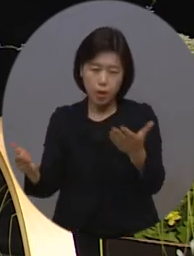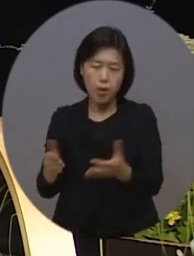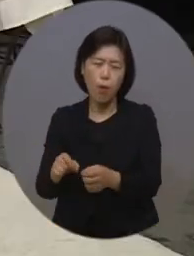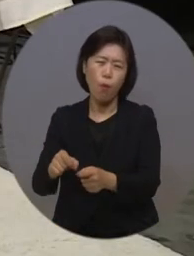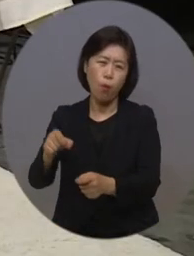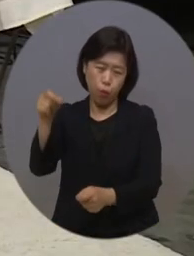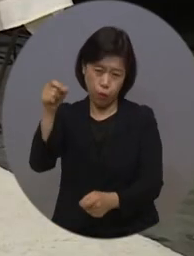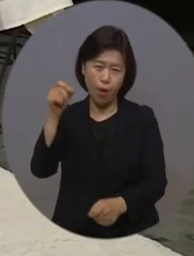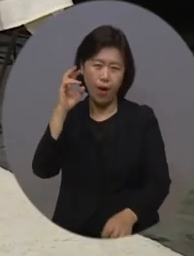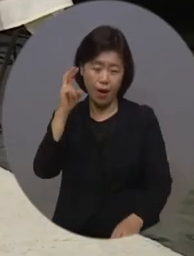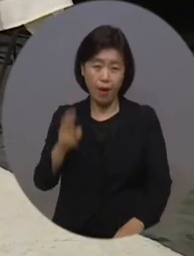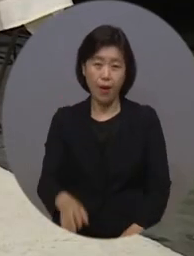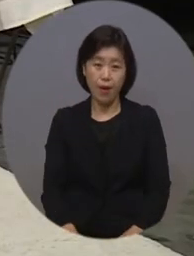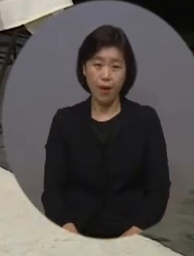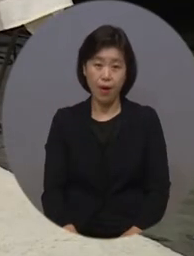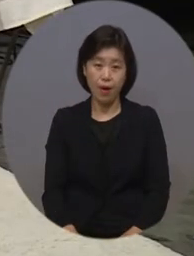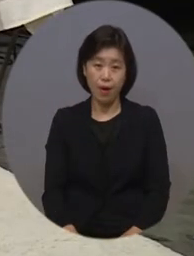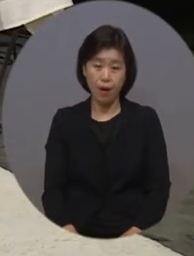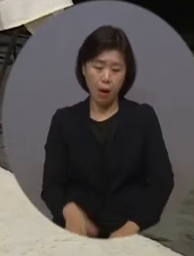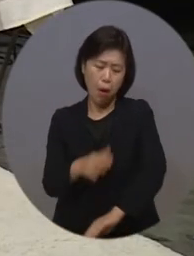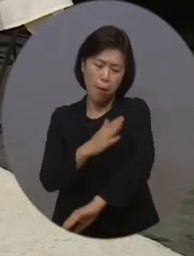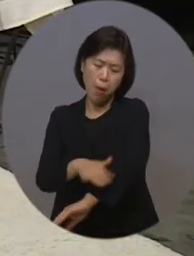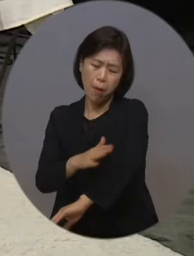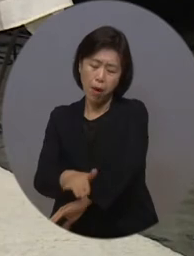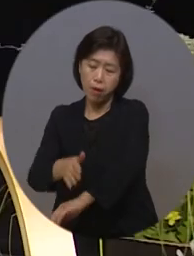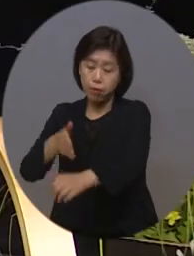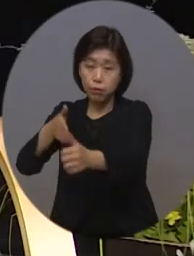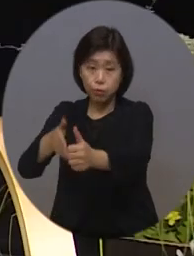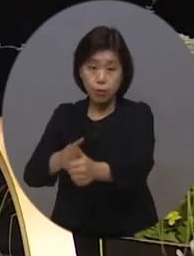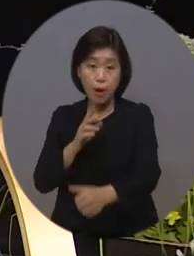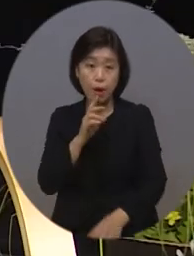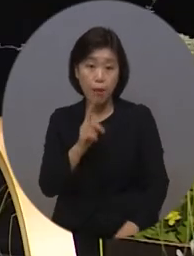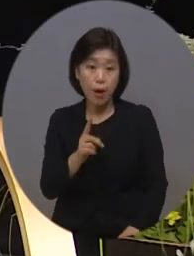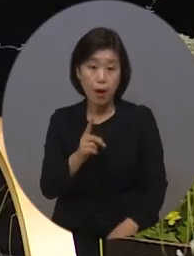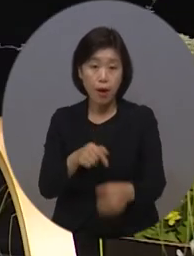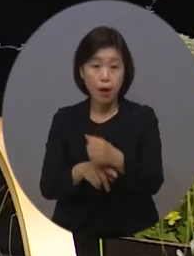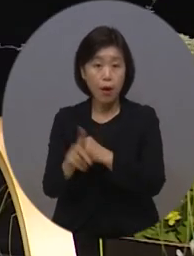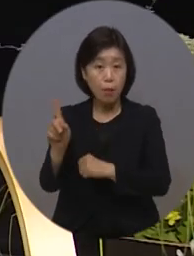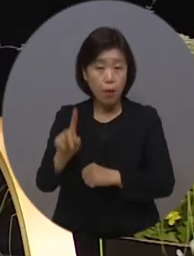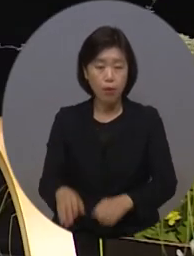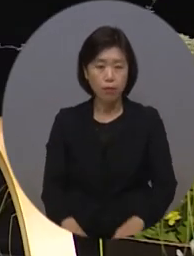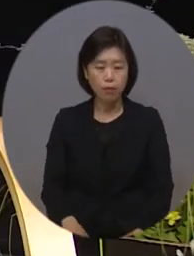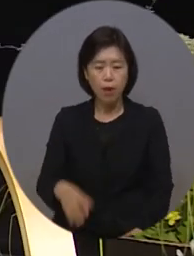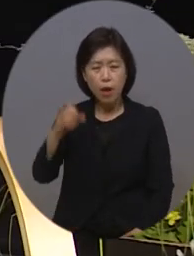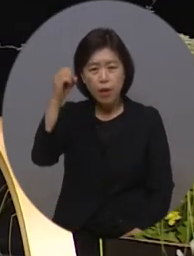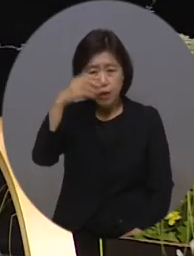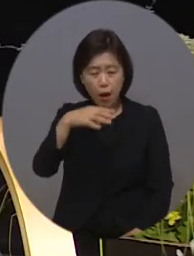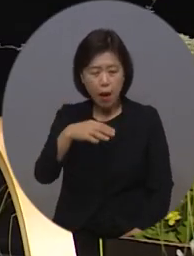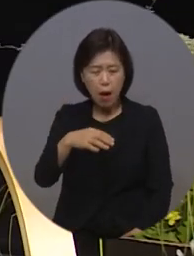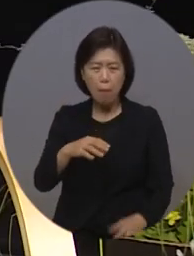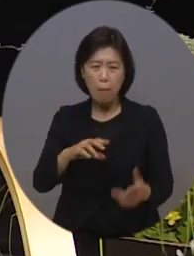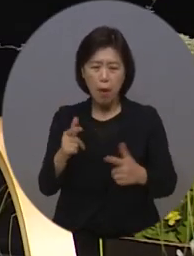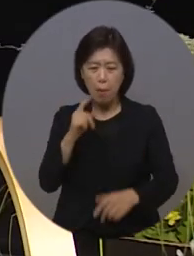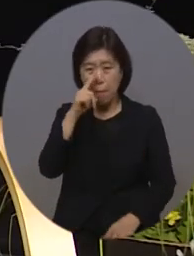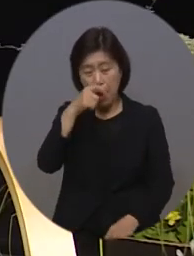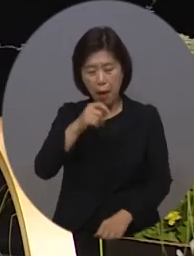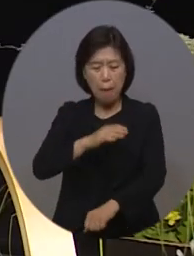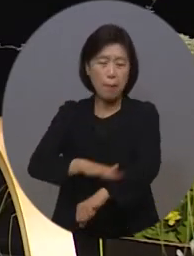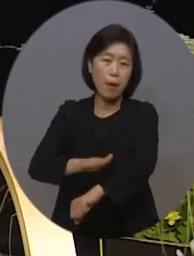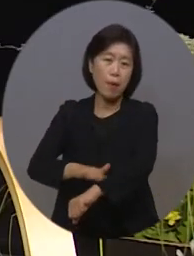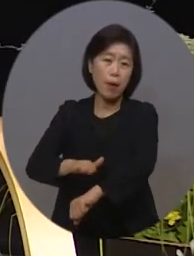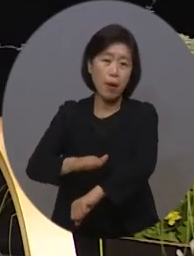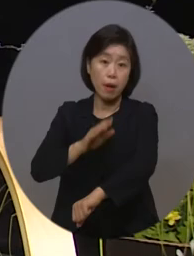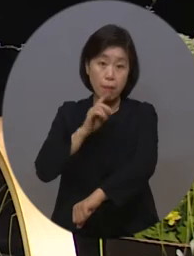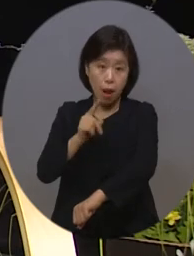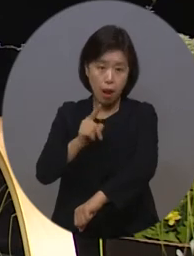해오셨습니다. 좀 털고 들어오세요라는 문장은 단지 먼지나 오미를 털라는 의미가 아님을 다음